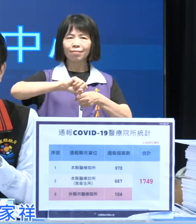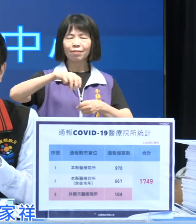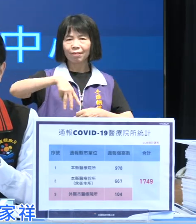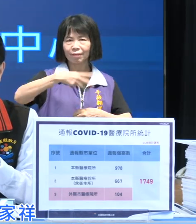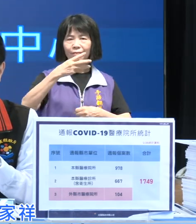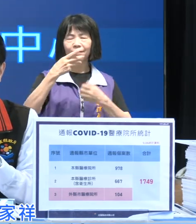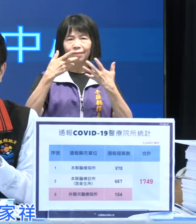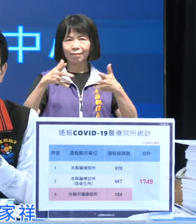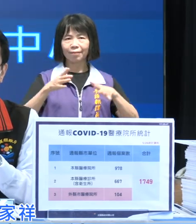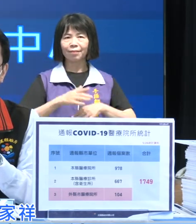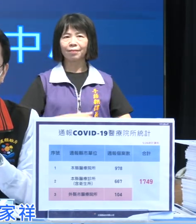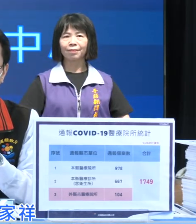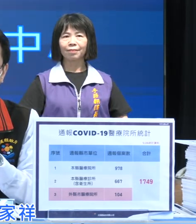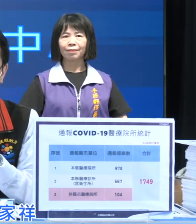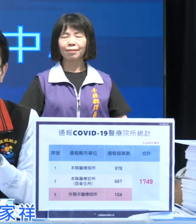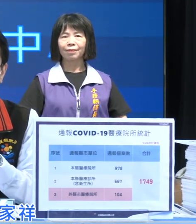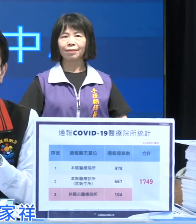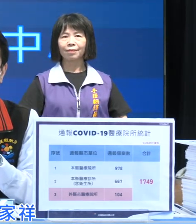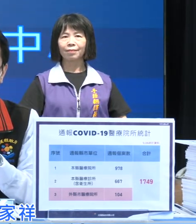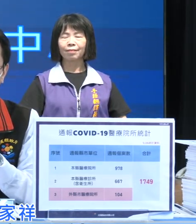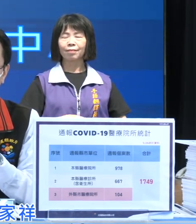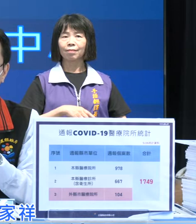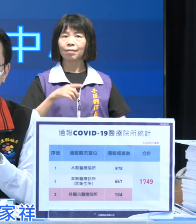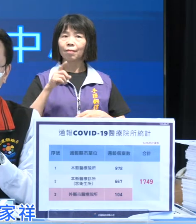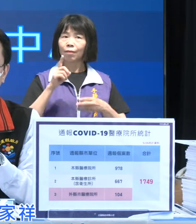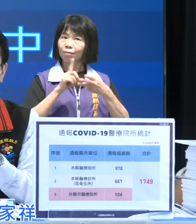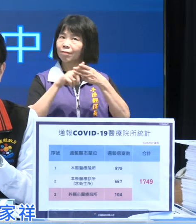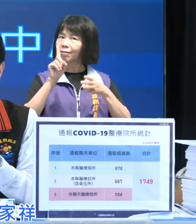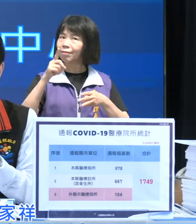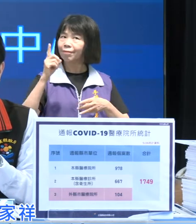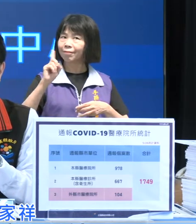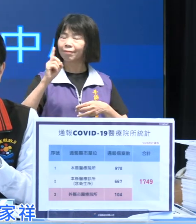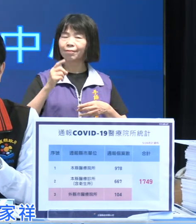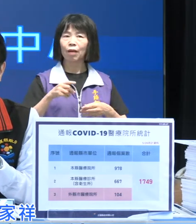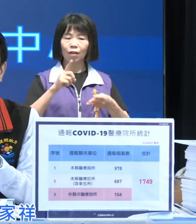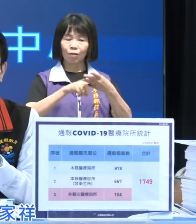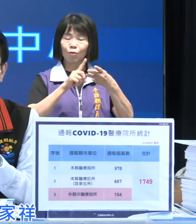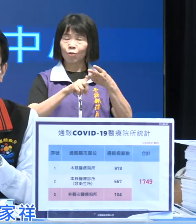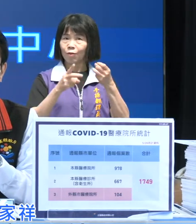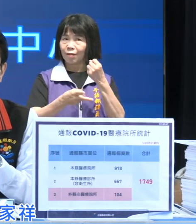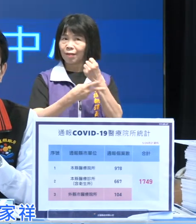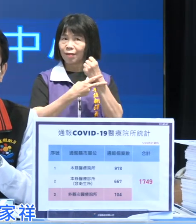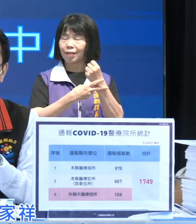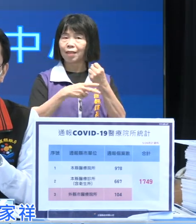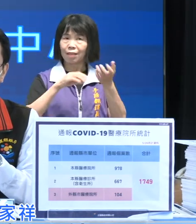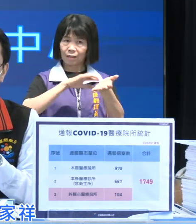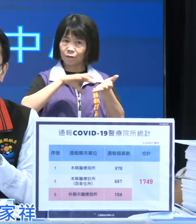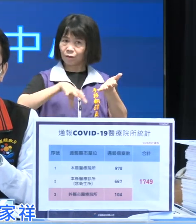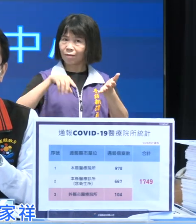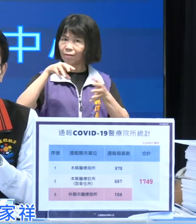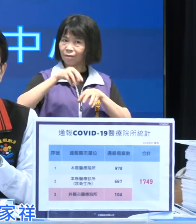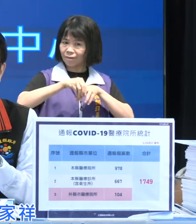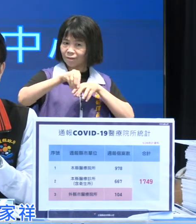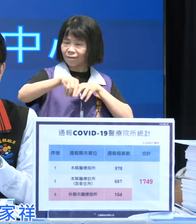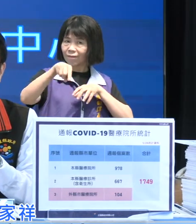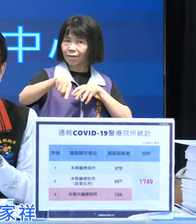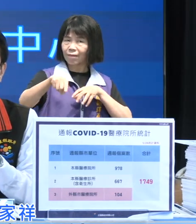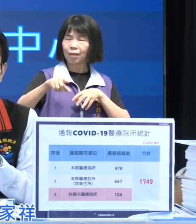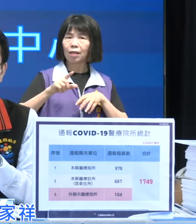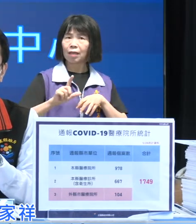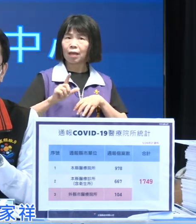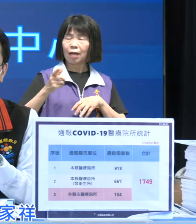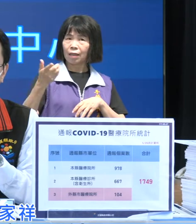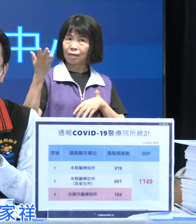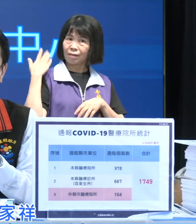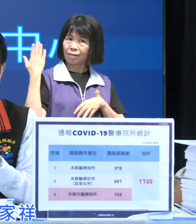案，那是从我们的这个布利玉里医院那边之前上传没有成功